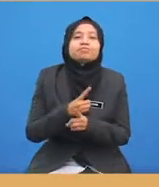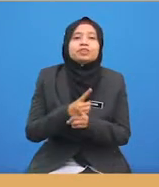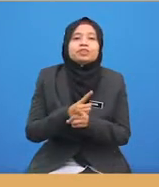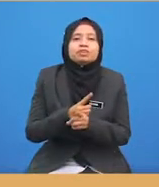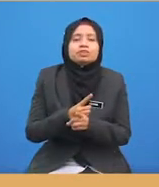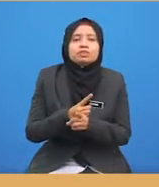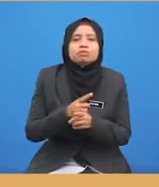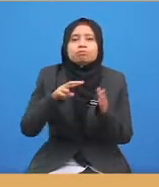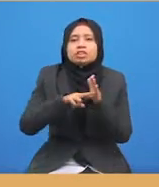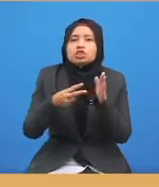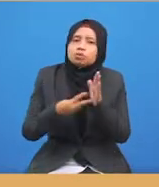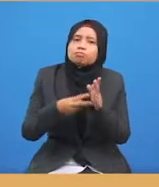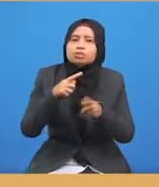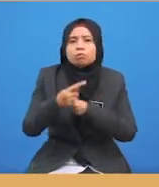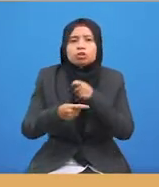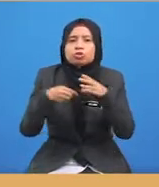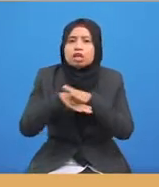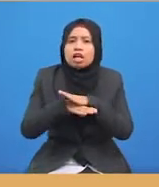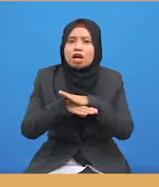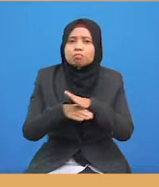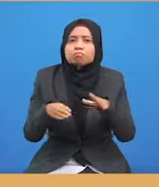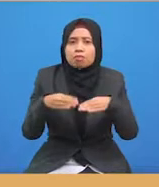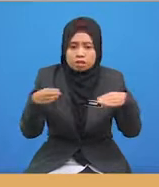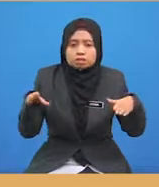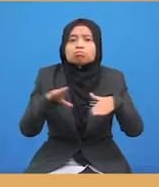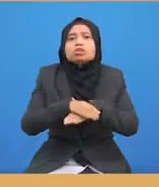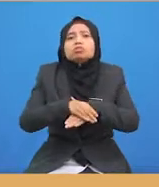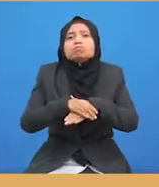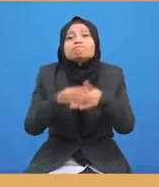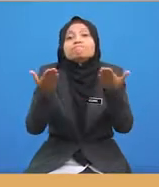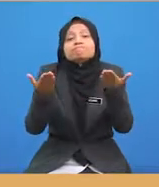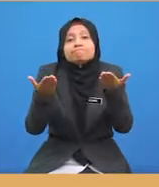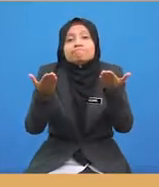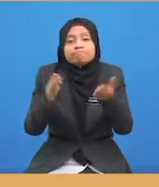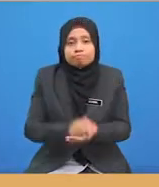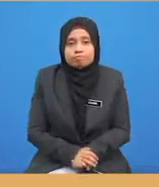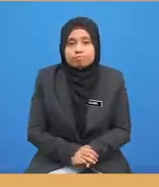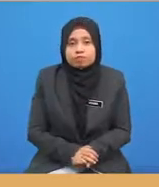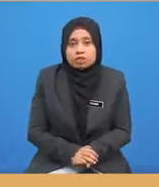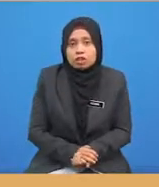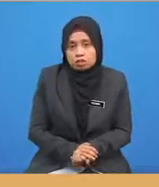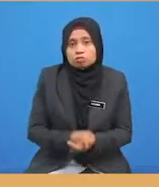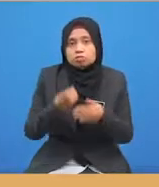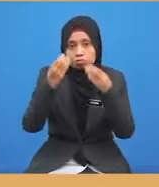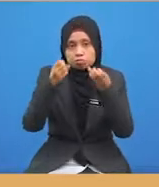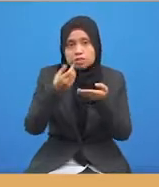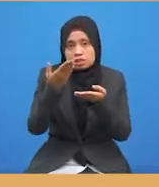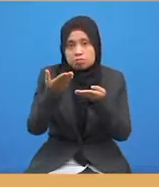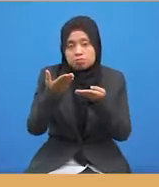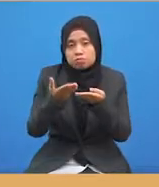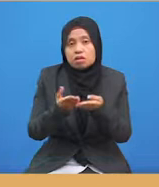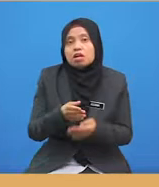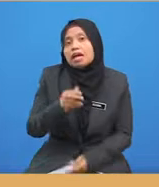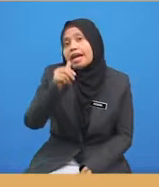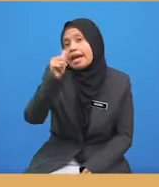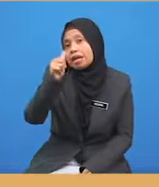Apakah pula maksud tamadun dalam bahasa Melayu? Cikgu berikan clue iaitu